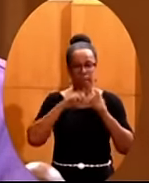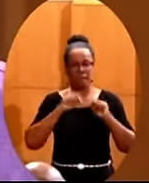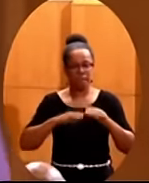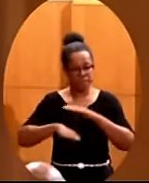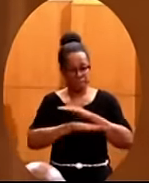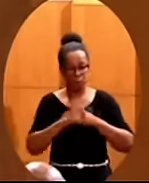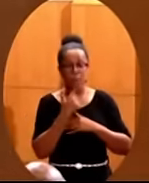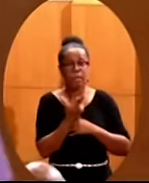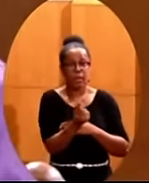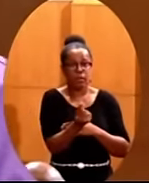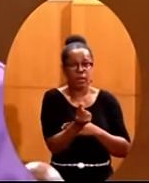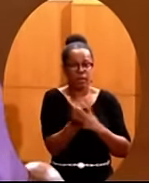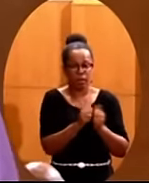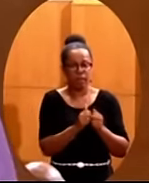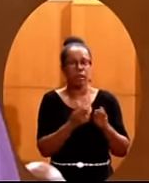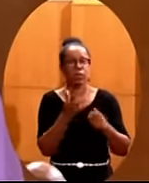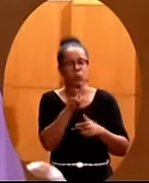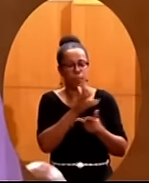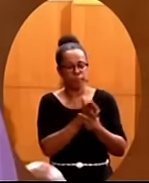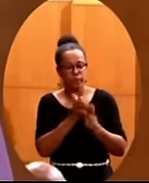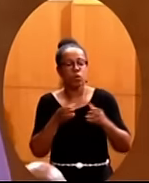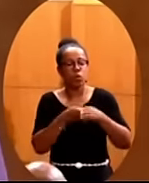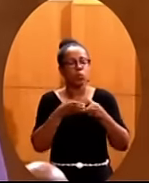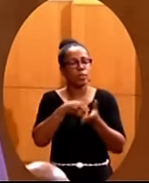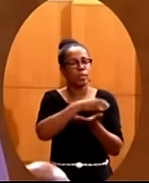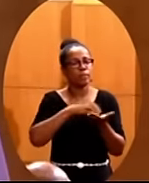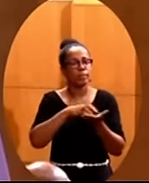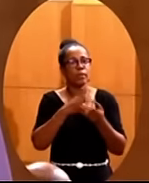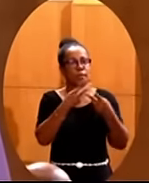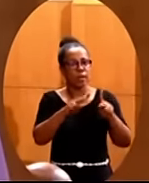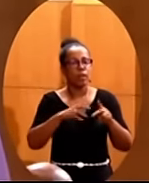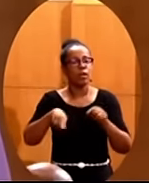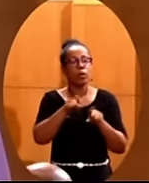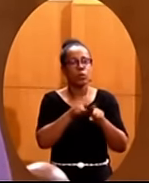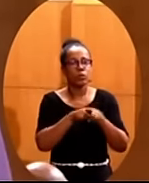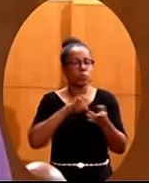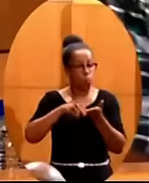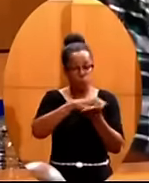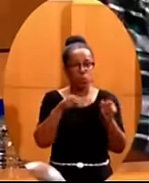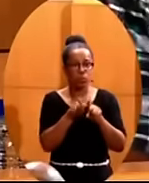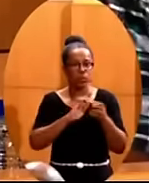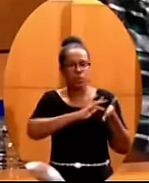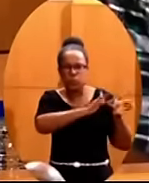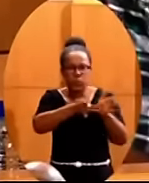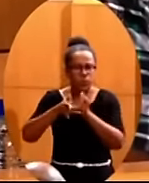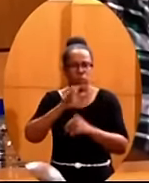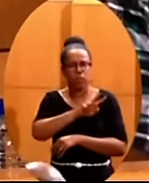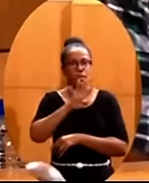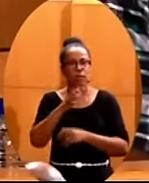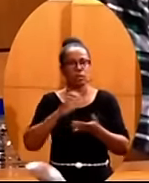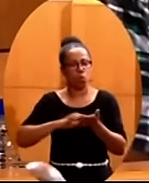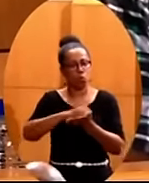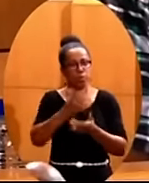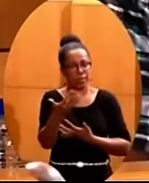partenariat avec les trois communautés d'agglomération et l'ensemble des 34 communes de